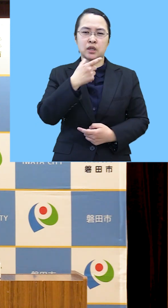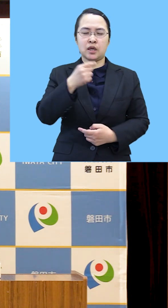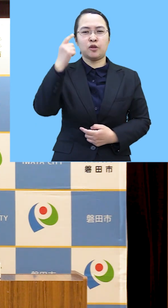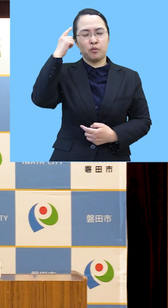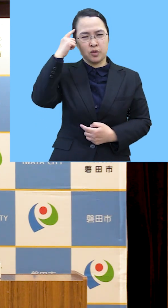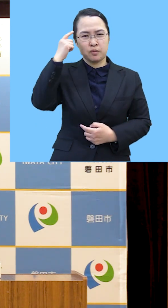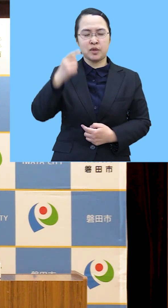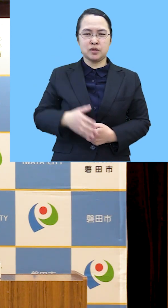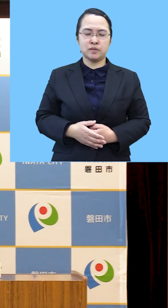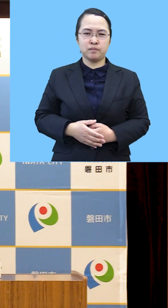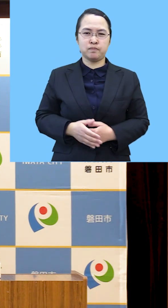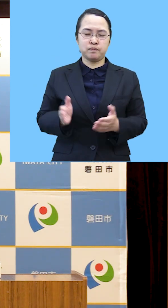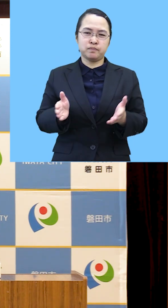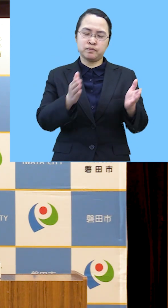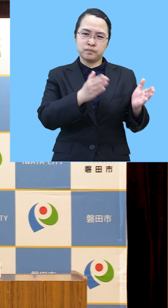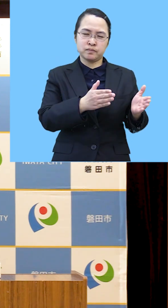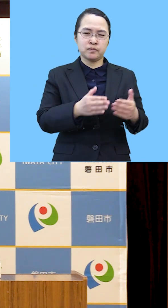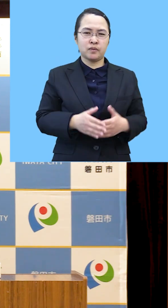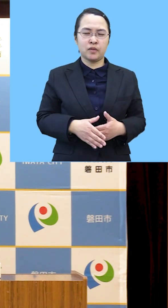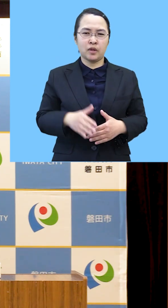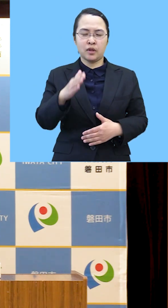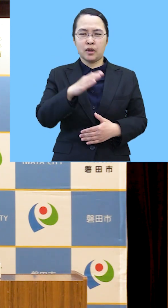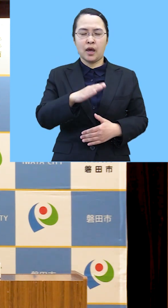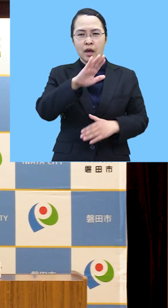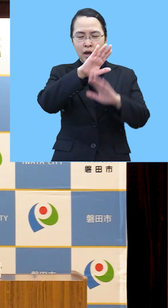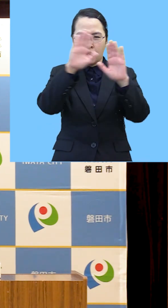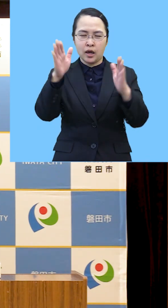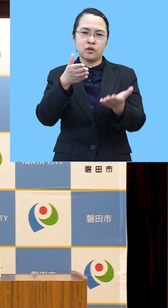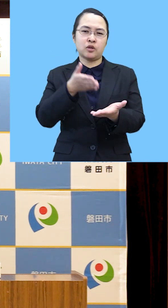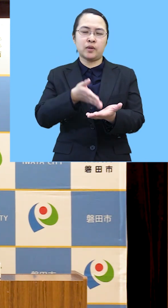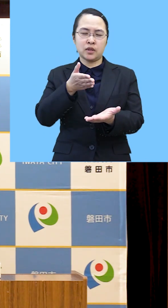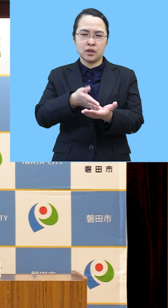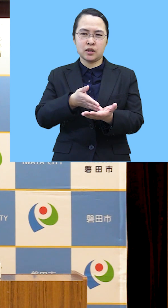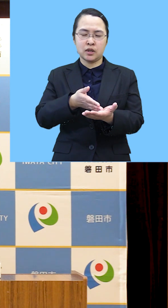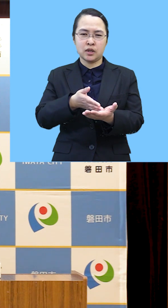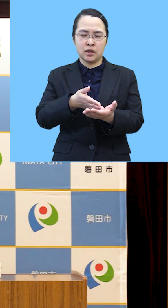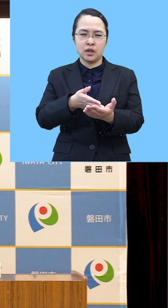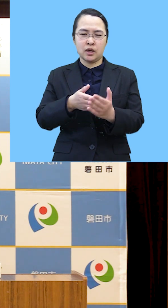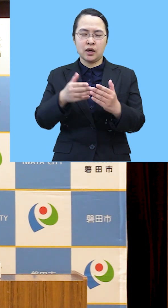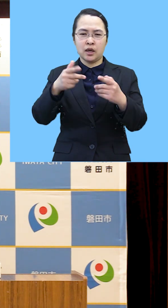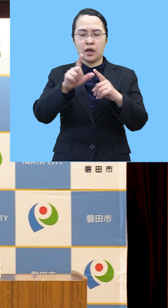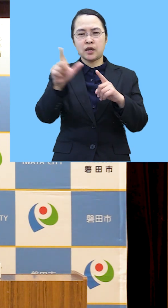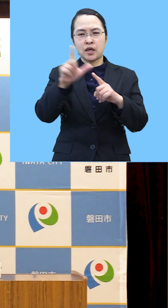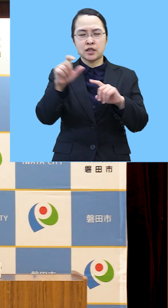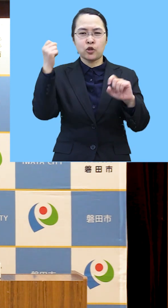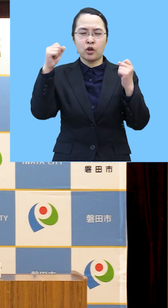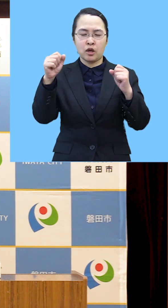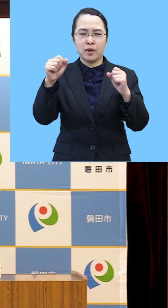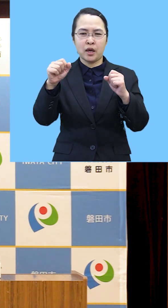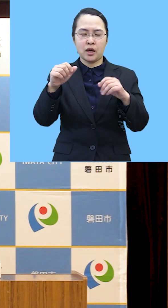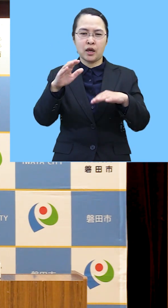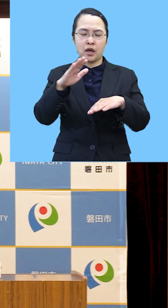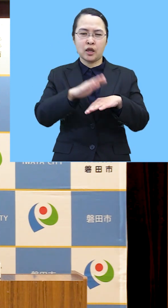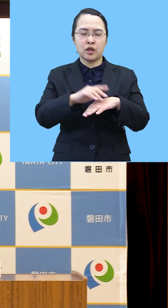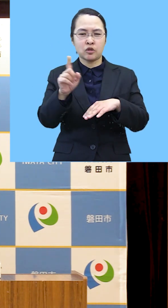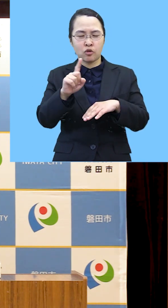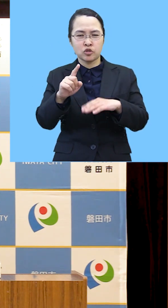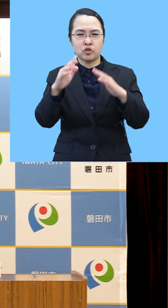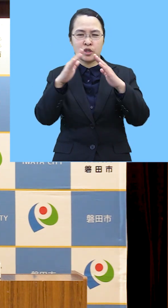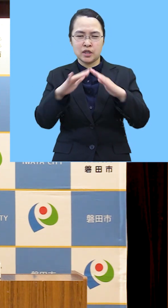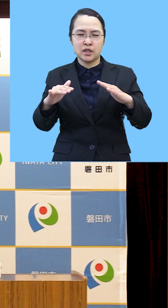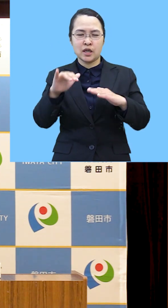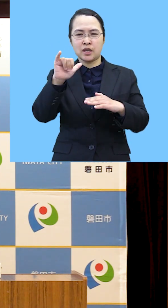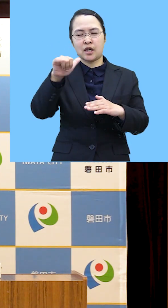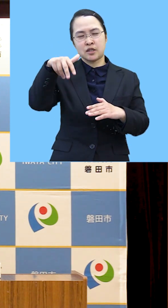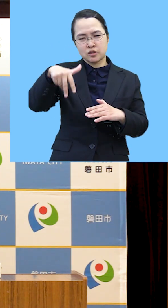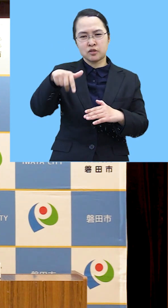ております。それからですね、元気な方の話題でいきますと、どうする家康が始まりました。 磐田市もやはりいろん